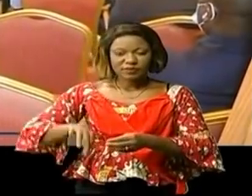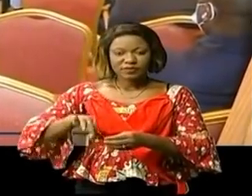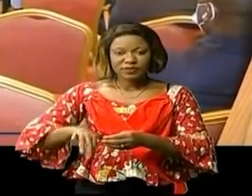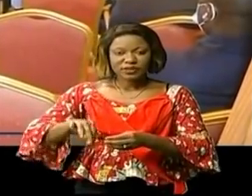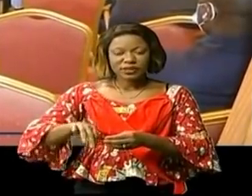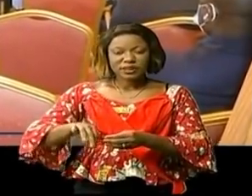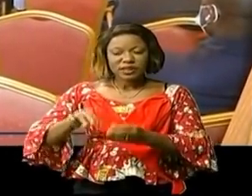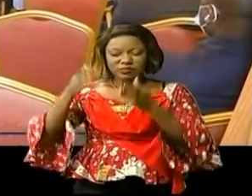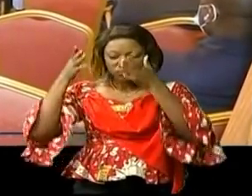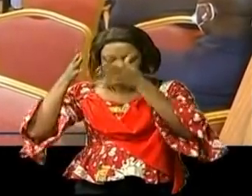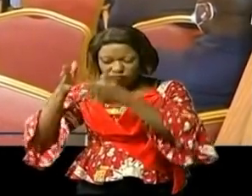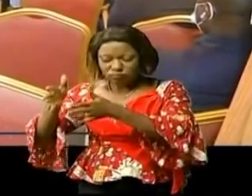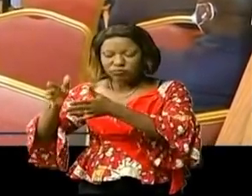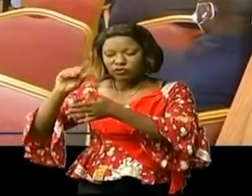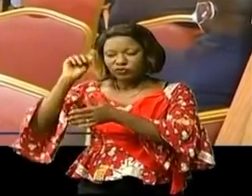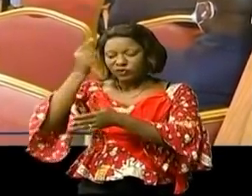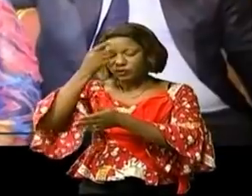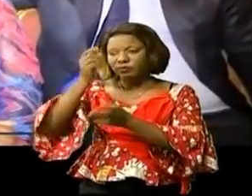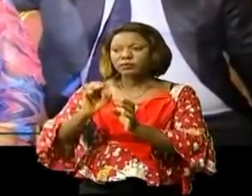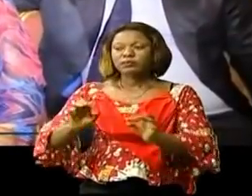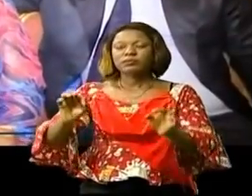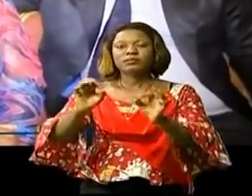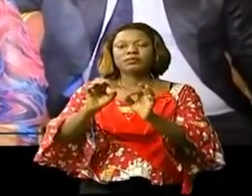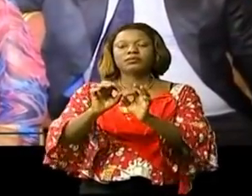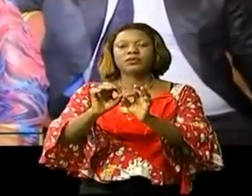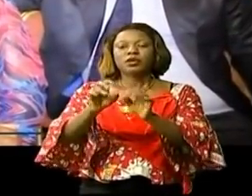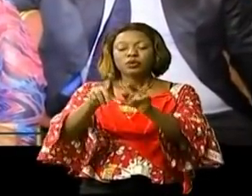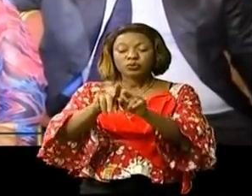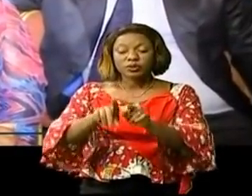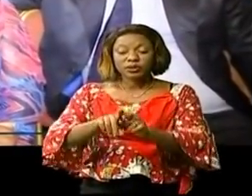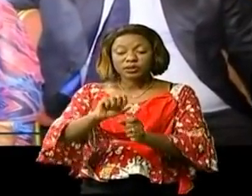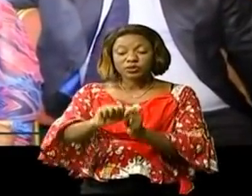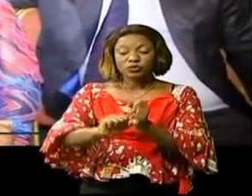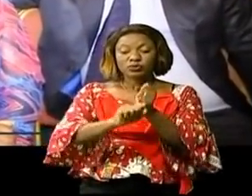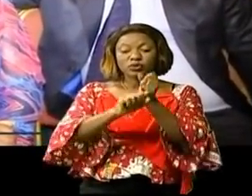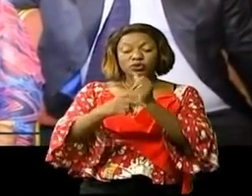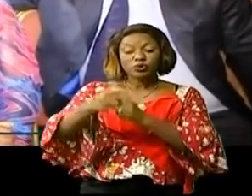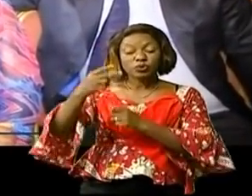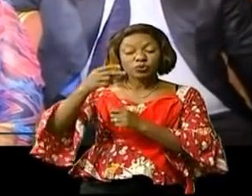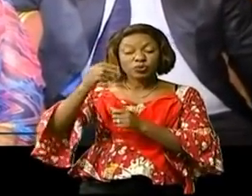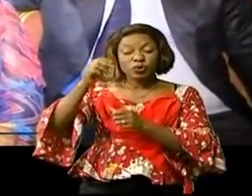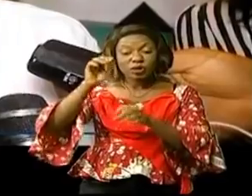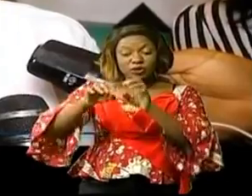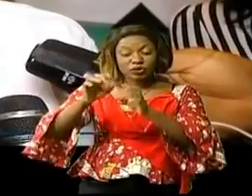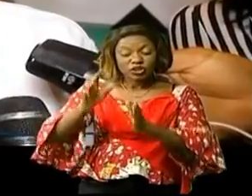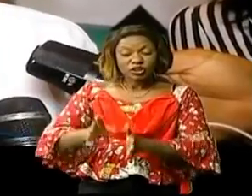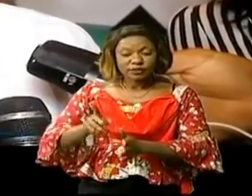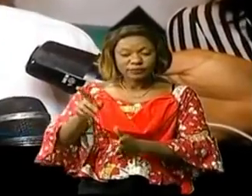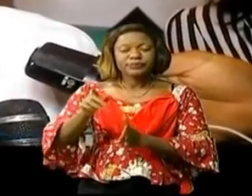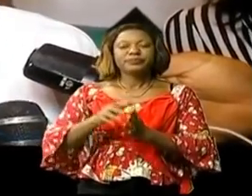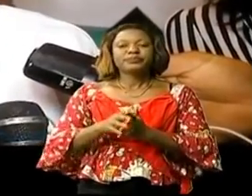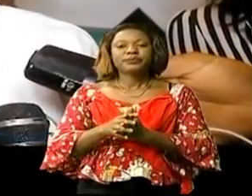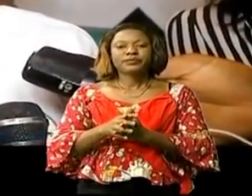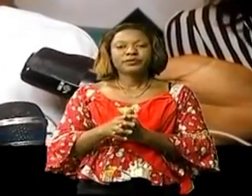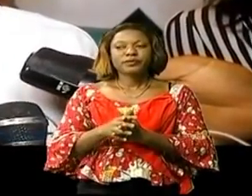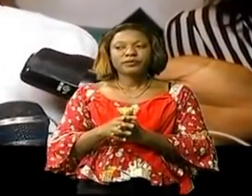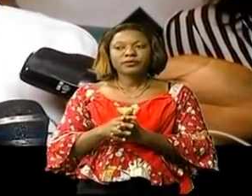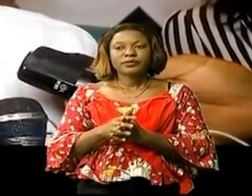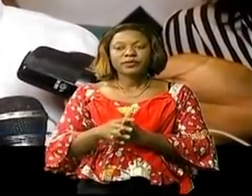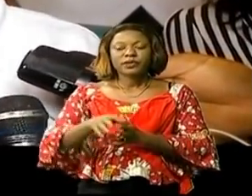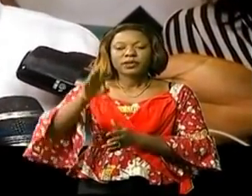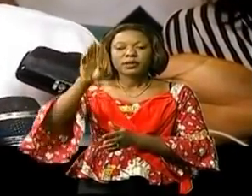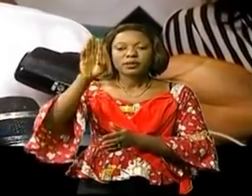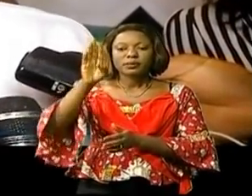peu d'attention du gouvernement et des acteurs sociaux, soutient ses hauts responsables de Baraza. Baraza